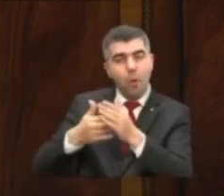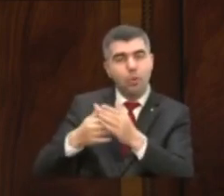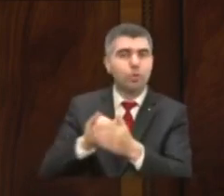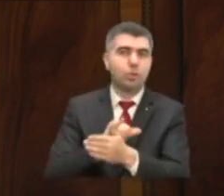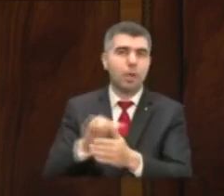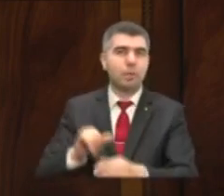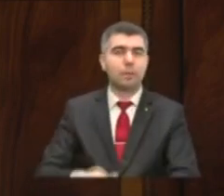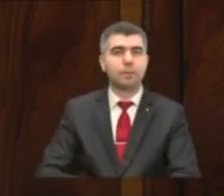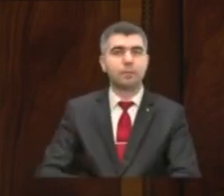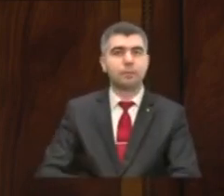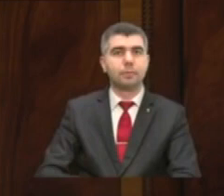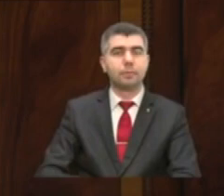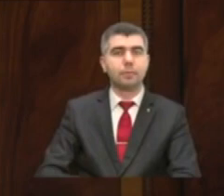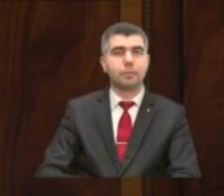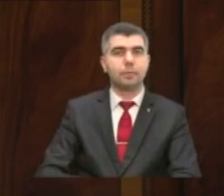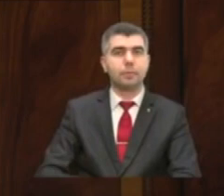كلهم. إذن هذا هو